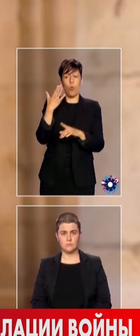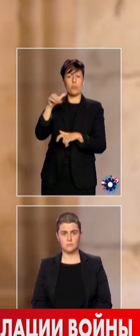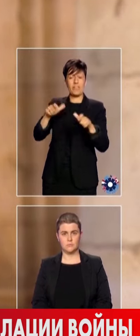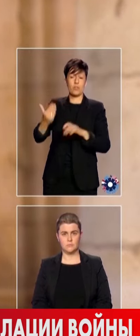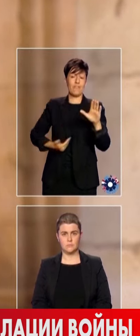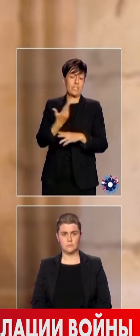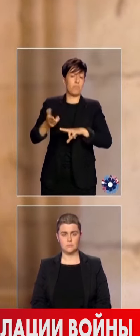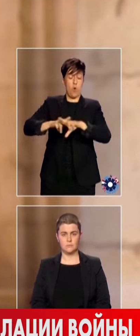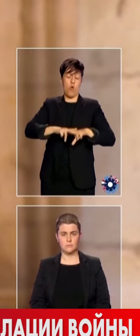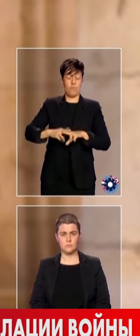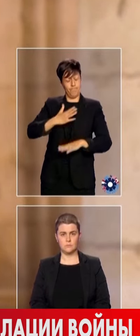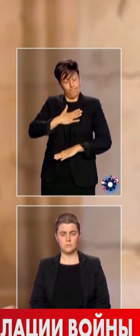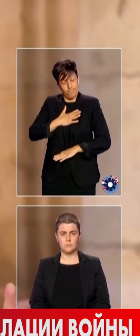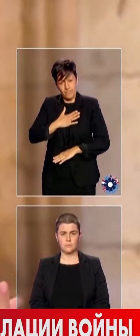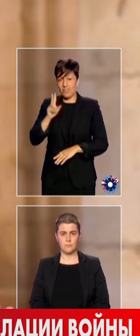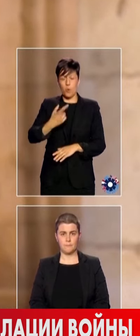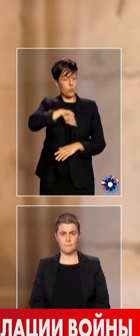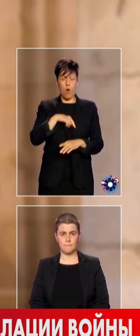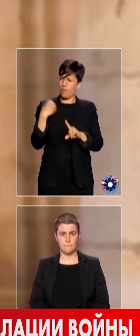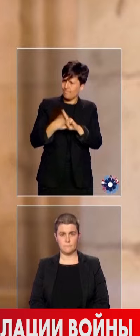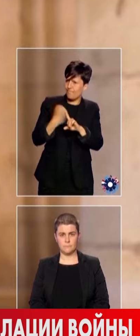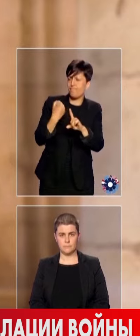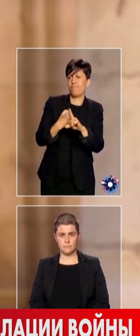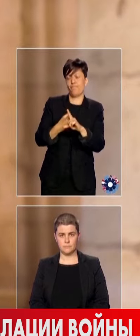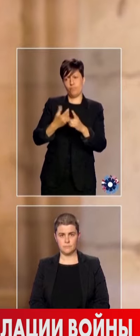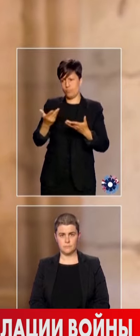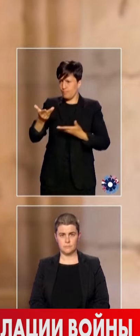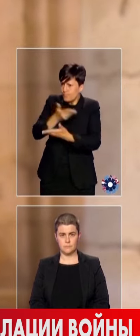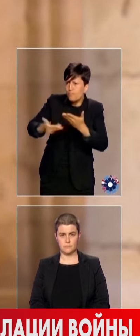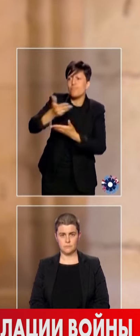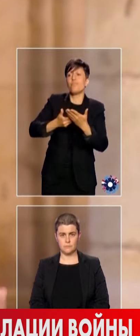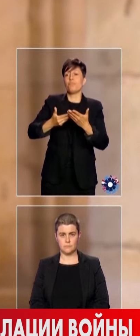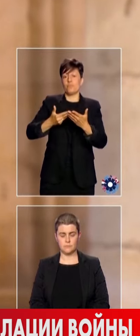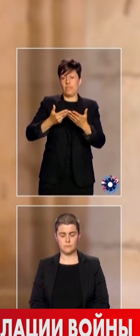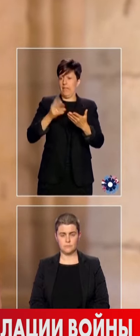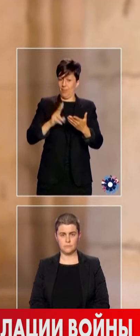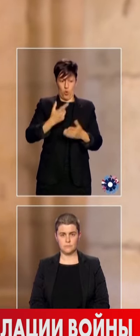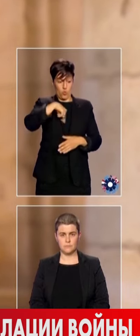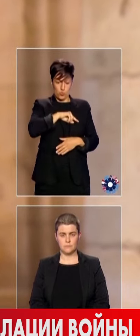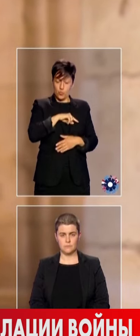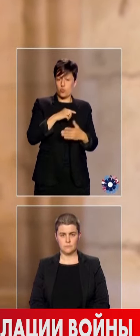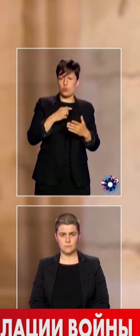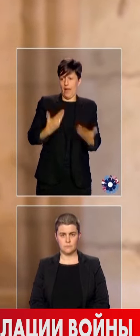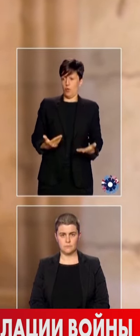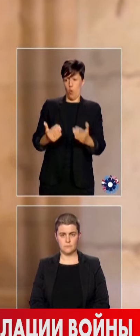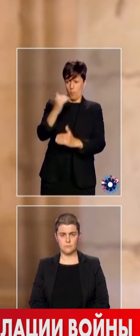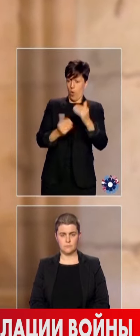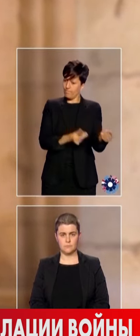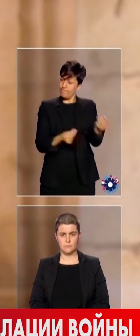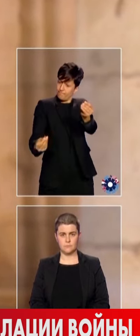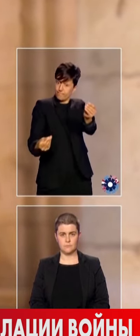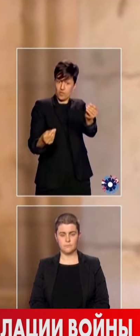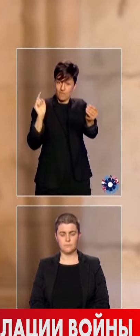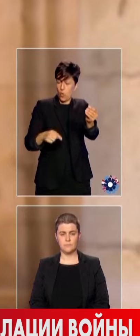Украины». Президент Франции опасается, что Россия не остановится на Украине. Мы уверены в обратном. Россия находится у наших границ,